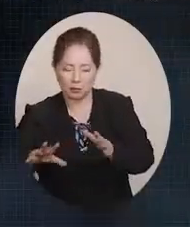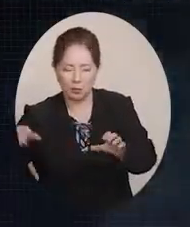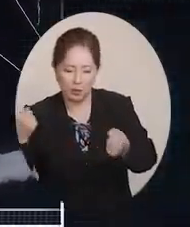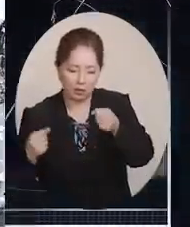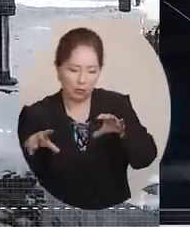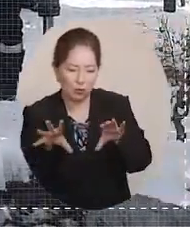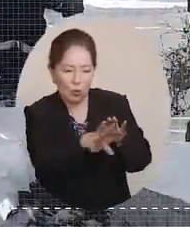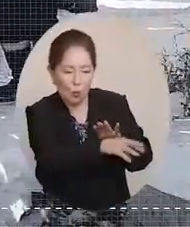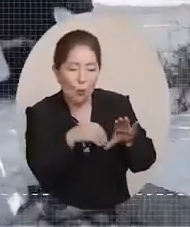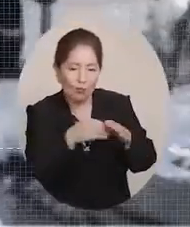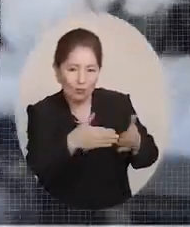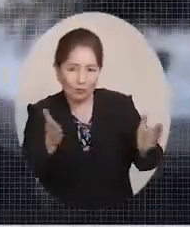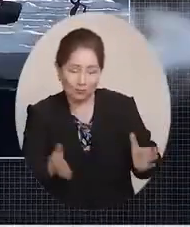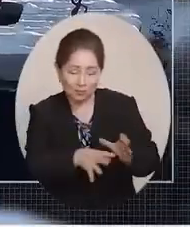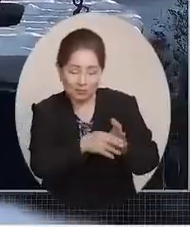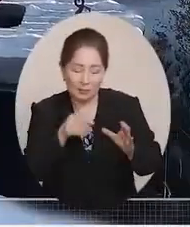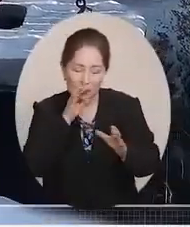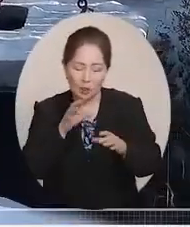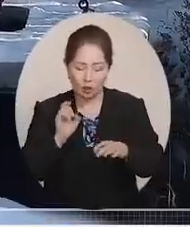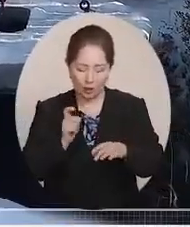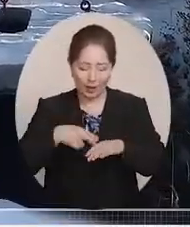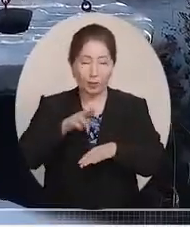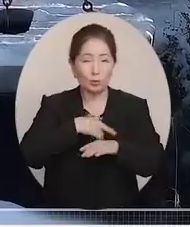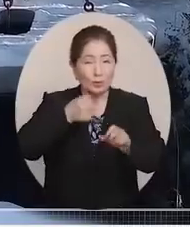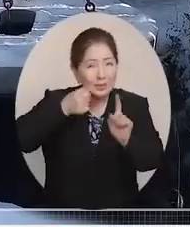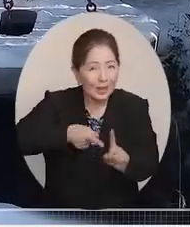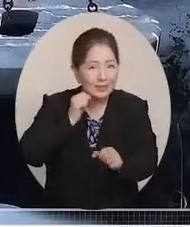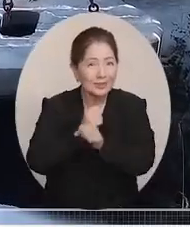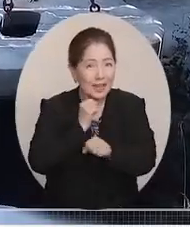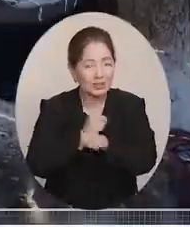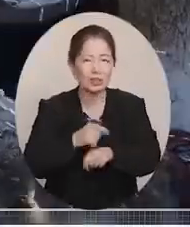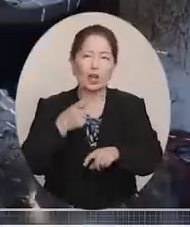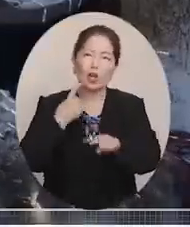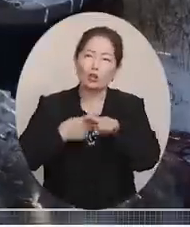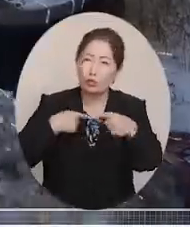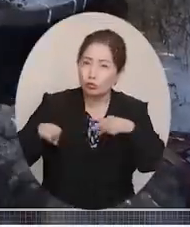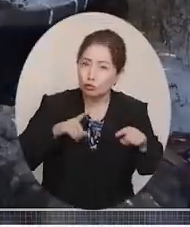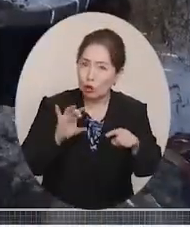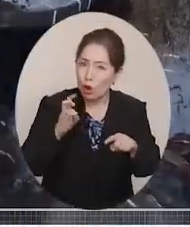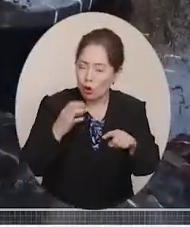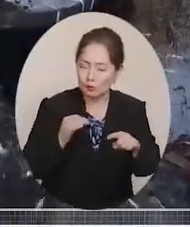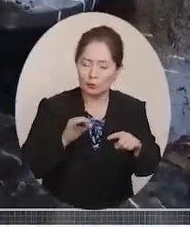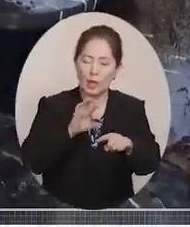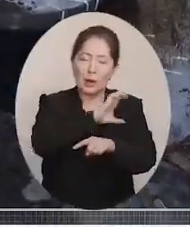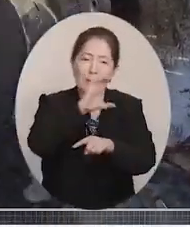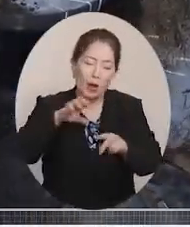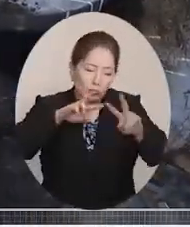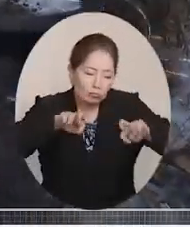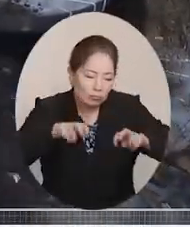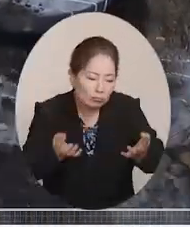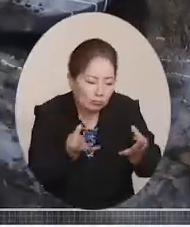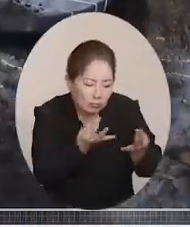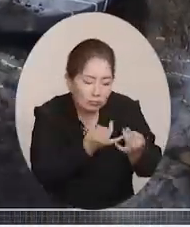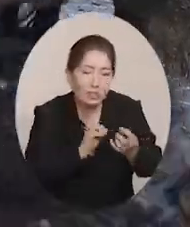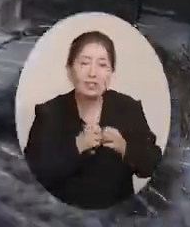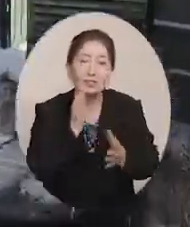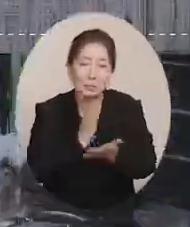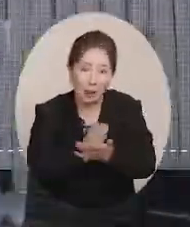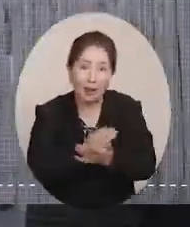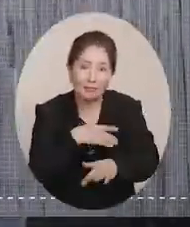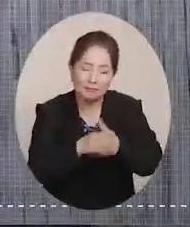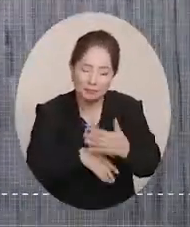юм. Энэхүү төслийг Сонгон Хайрхан дүүргийн захиалагчийн алба, орон нутгийн өмчит аж ахуйн тооцоолт үйлдвэрийн газар хэрэгжүүлж байгаа